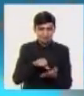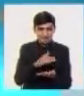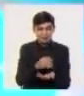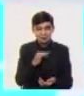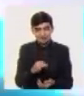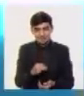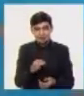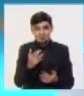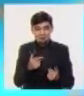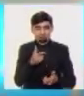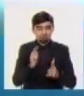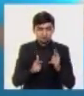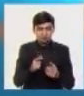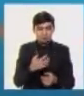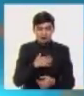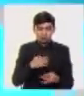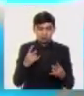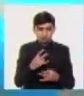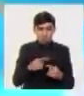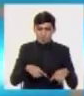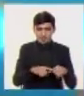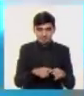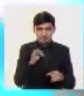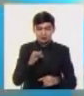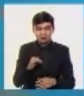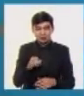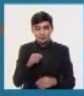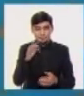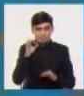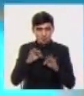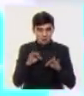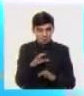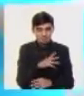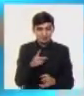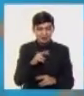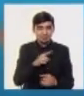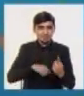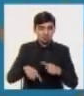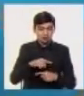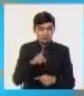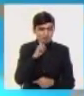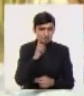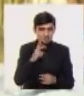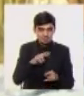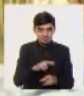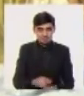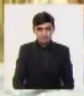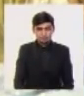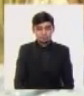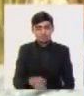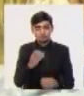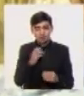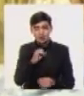Это действительно необходимый объект, проект для нашей молодежи.